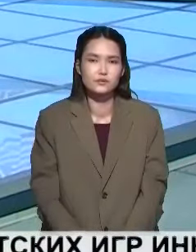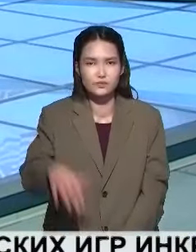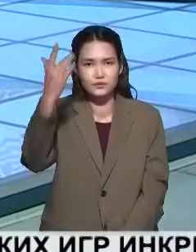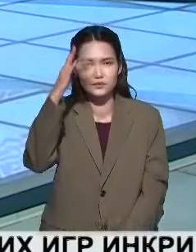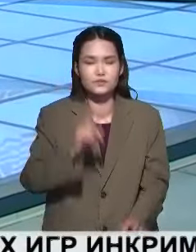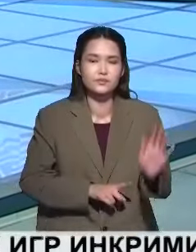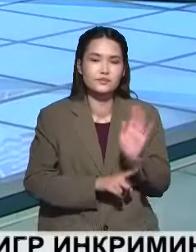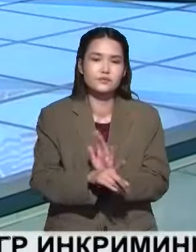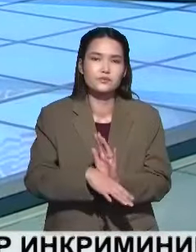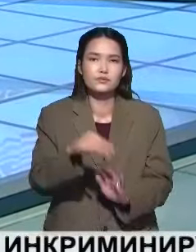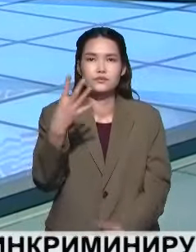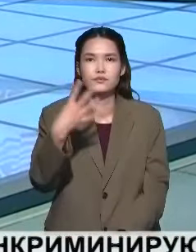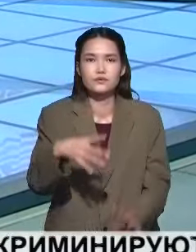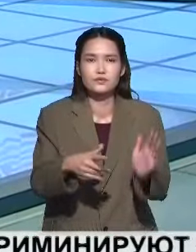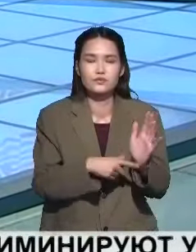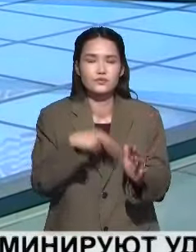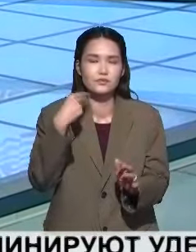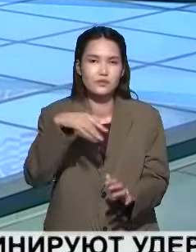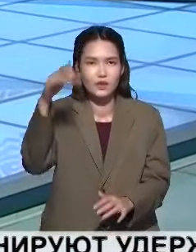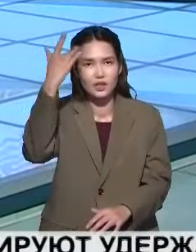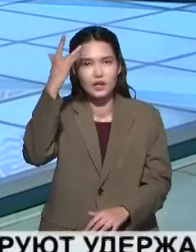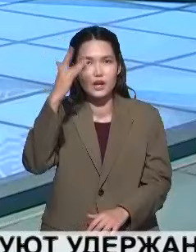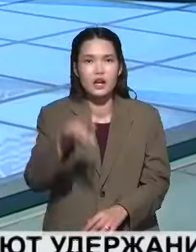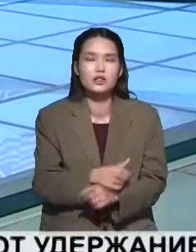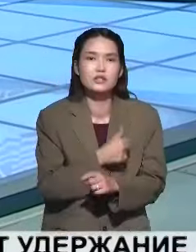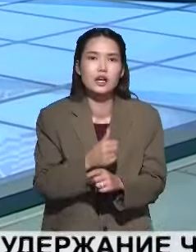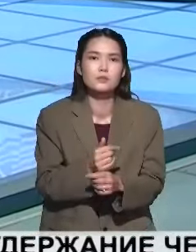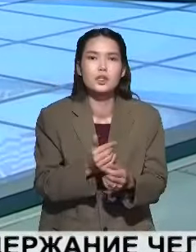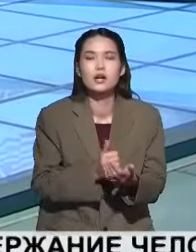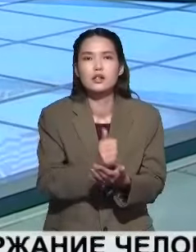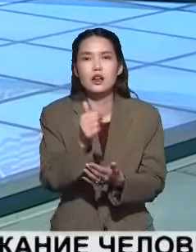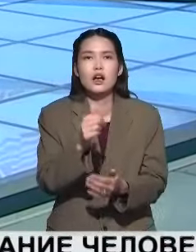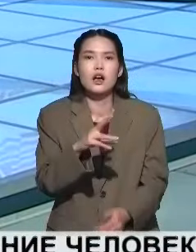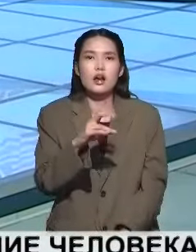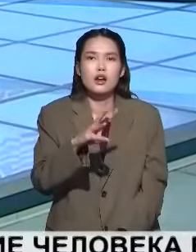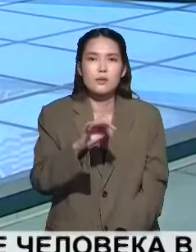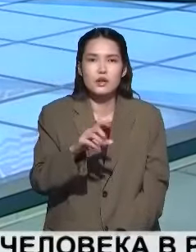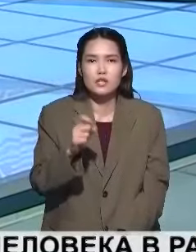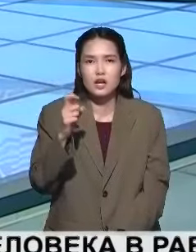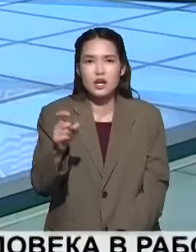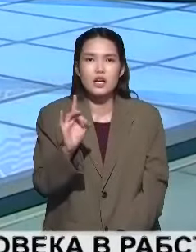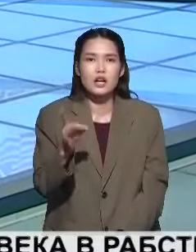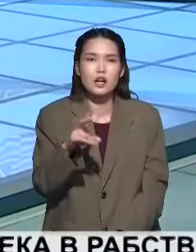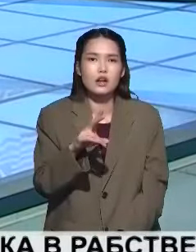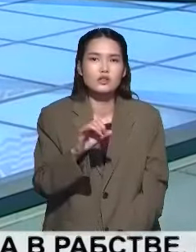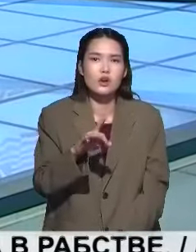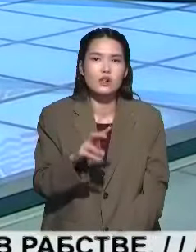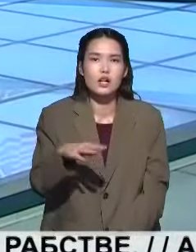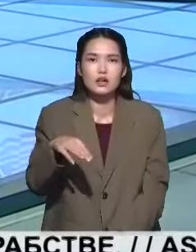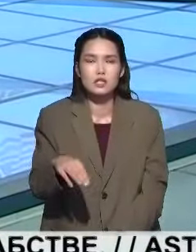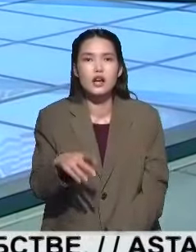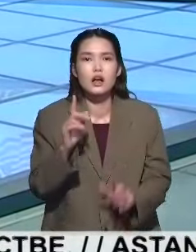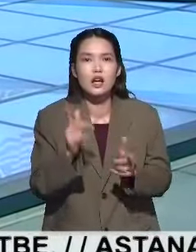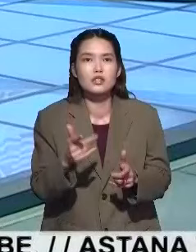В США стартовали выборы 47-го президента США. На пост главы государства претендуют демократ Камала Харрис и республиканец Дональд Трамп.